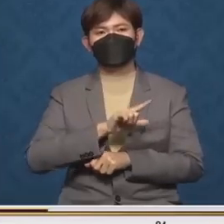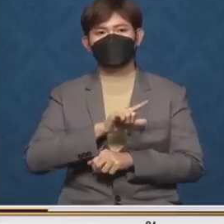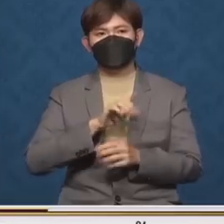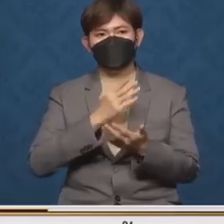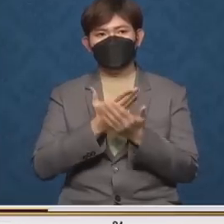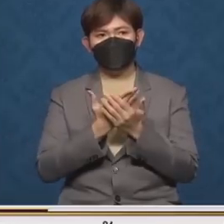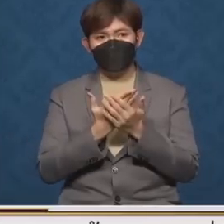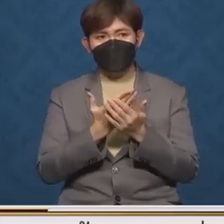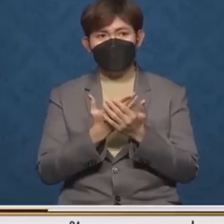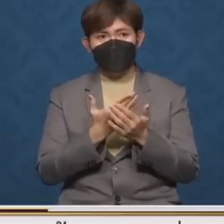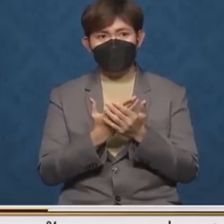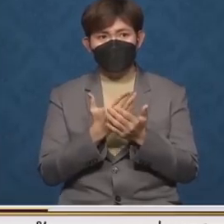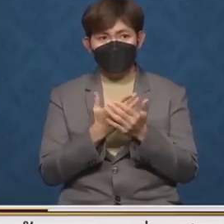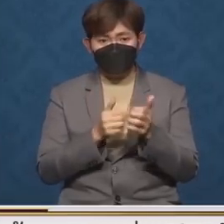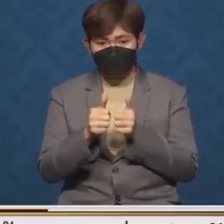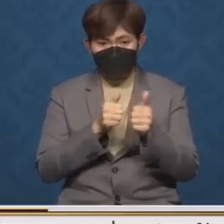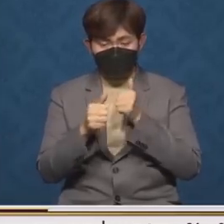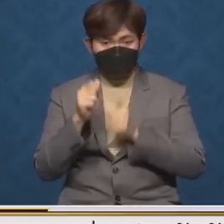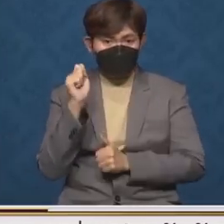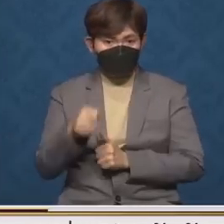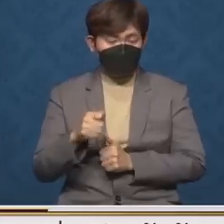ลตอนนั้นอยู่ที่ 70 บาท